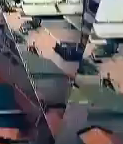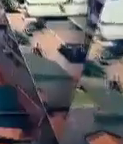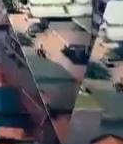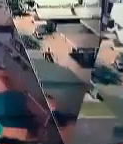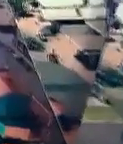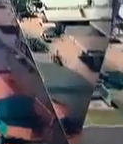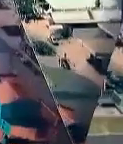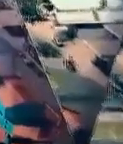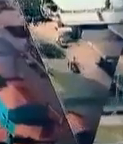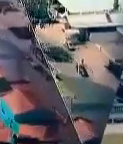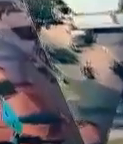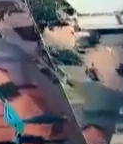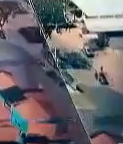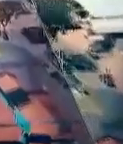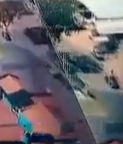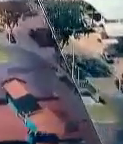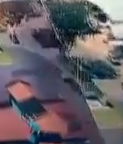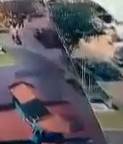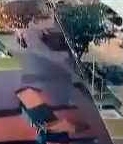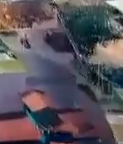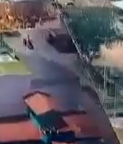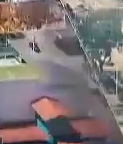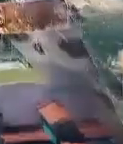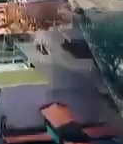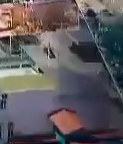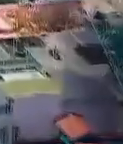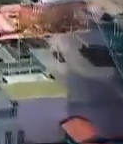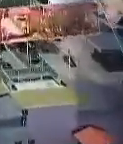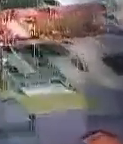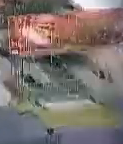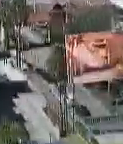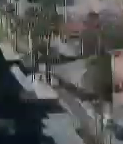Hai Iming Iming